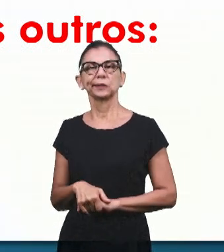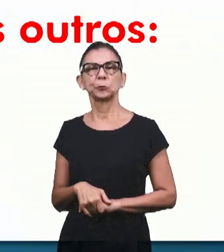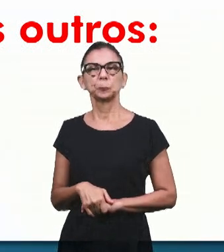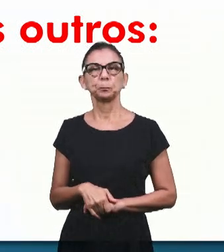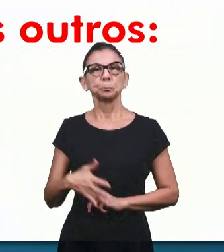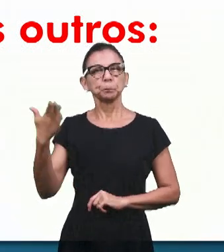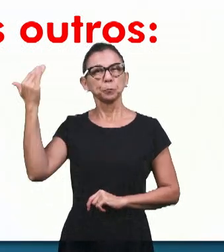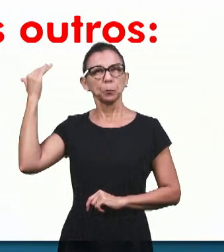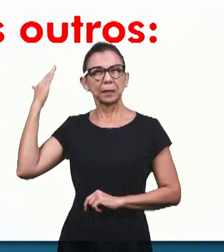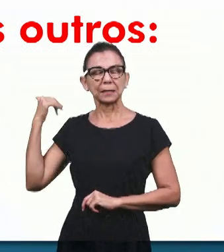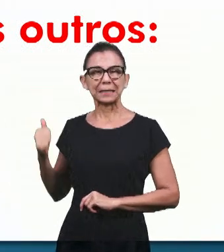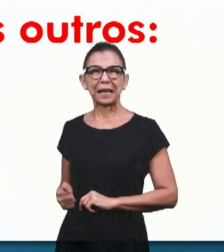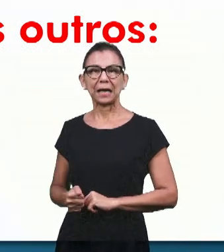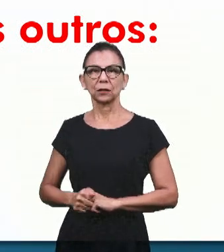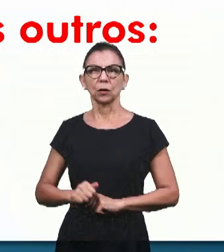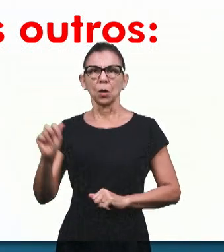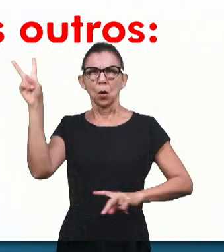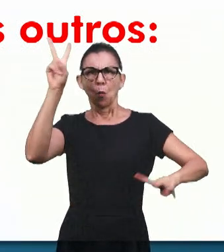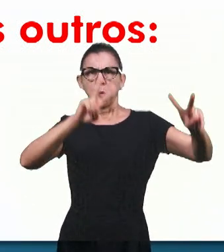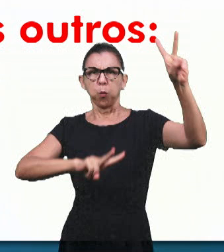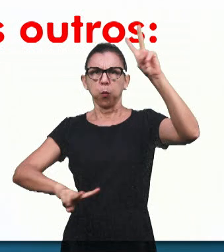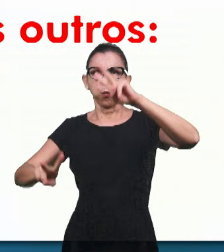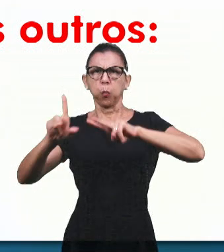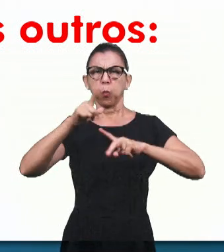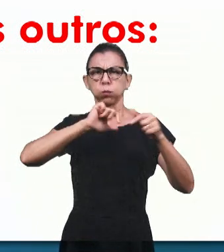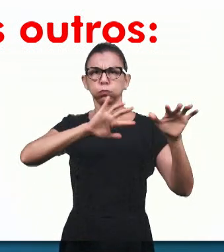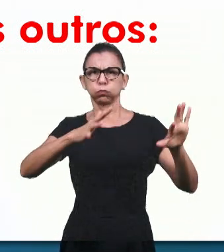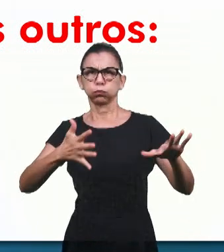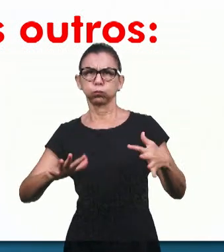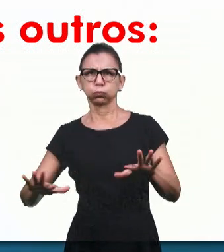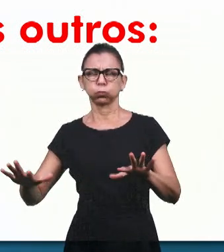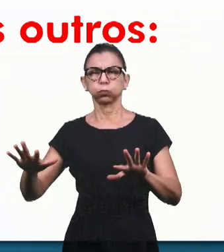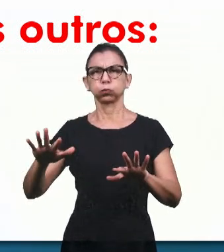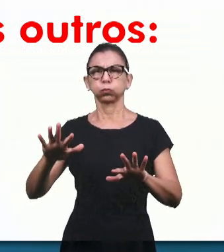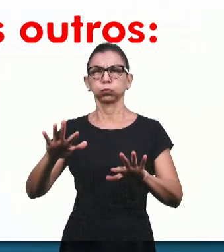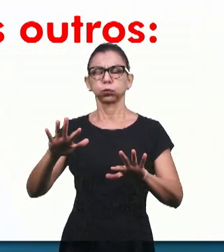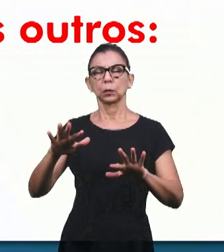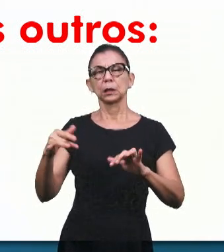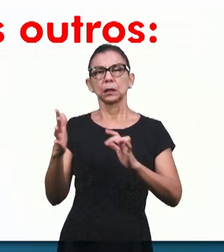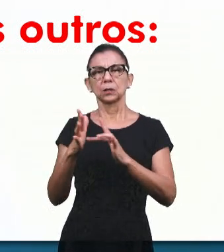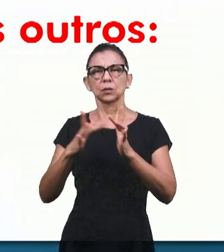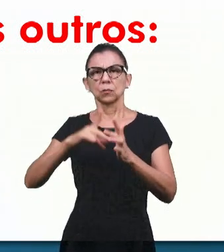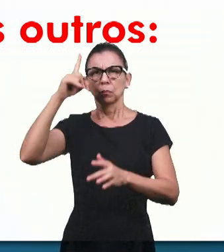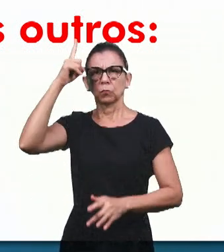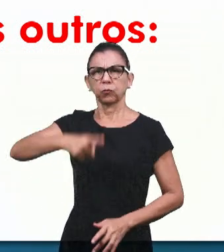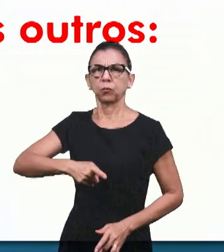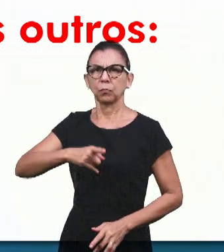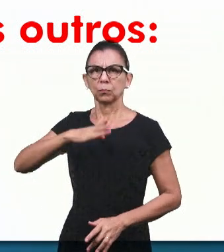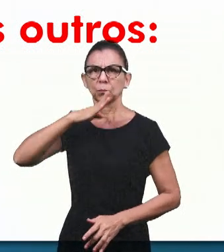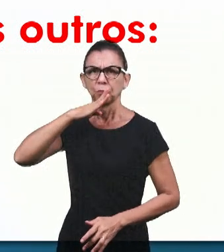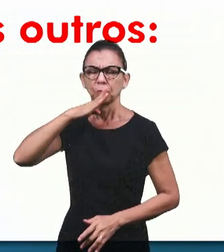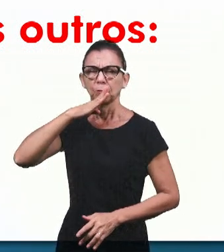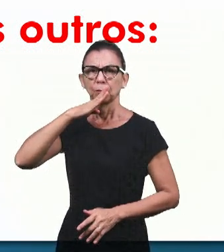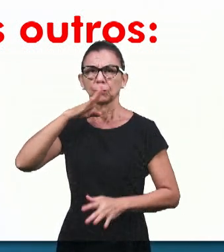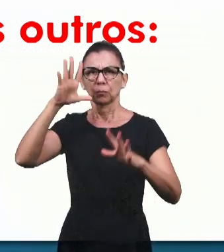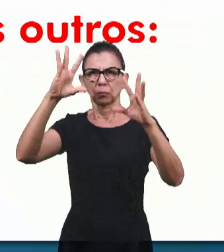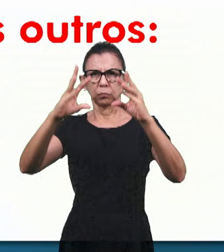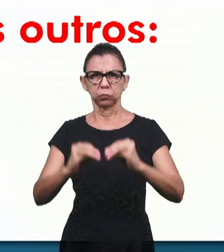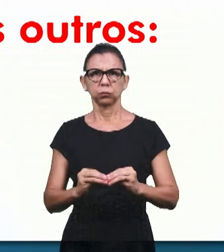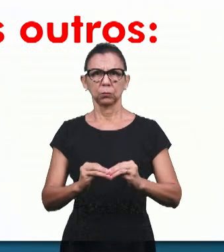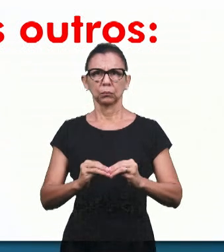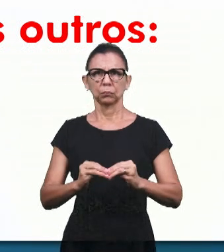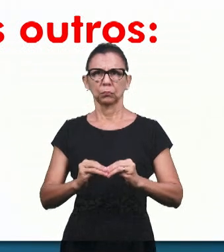a donc repris la tempête dans la mer de la Galilée, où était le mystère pour les disciples? Le mystère était à côté